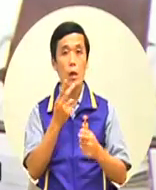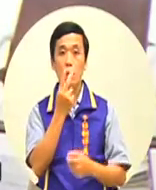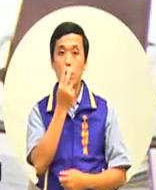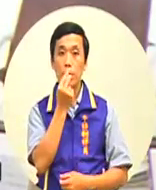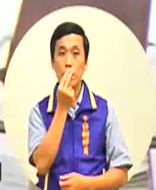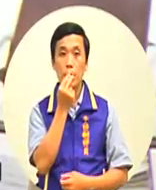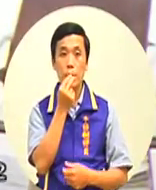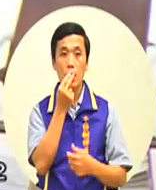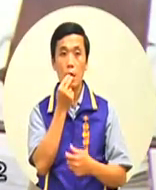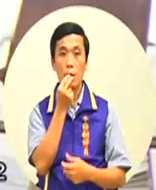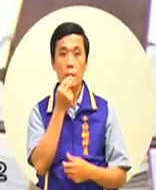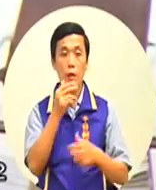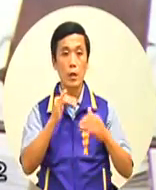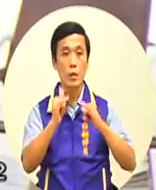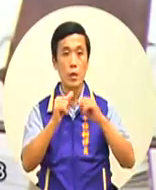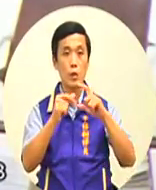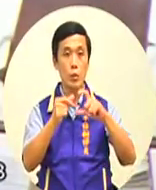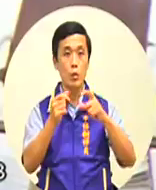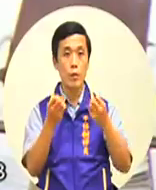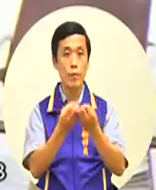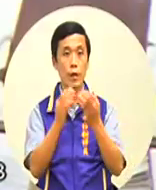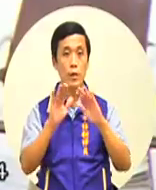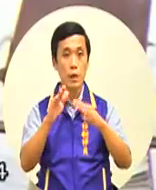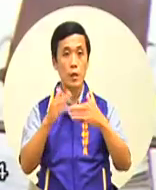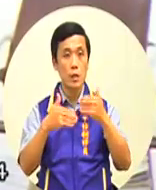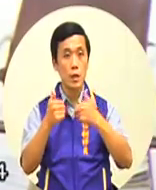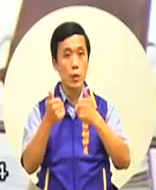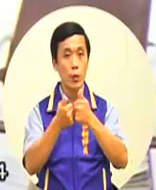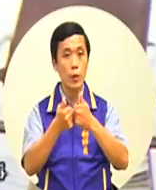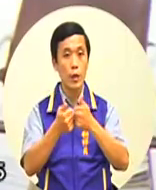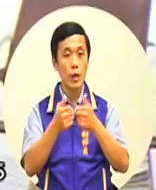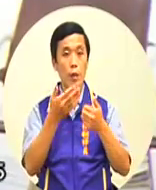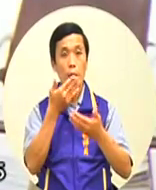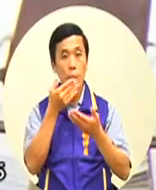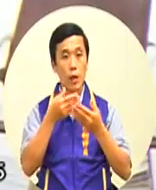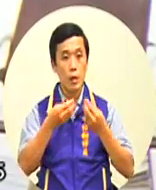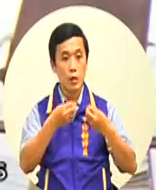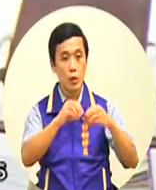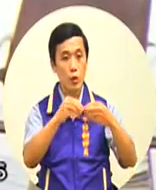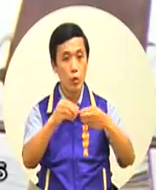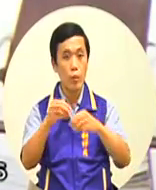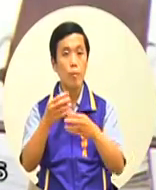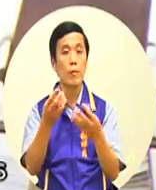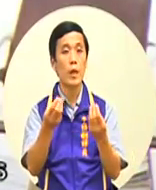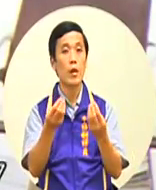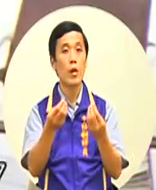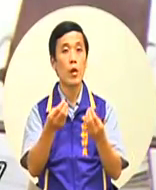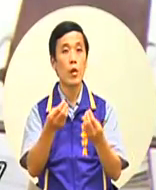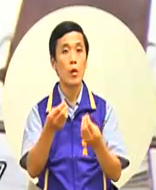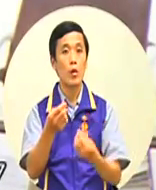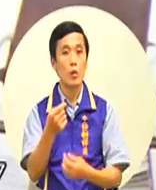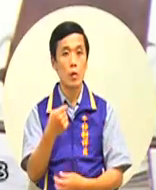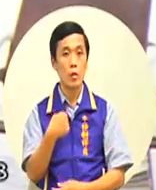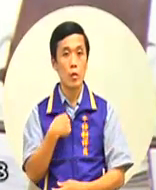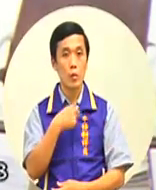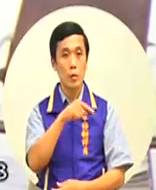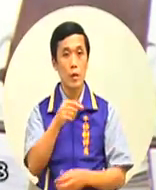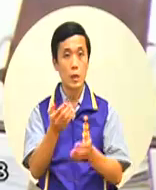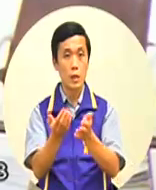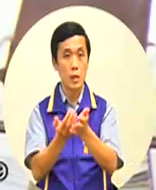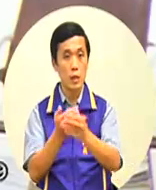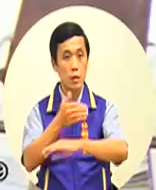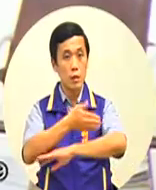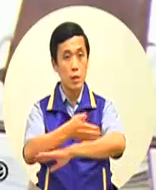礼拜天我们社区发展协会也没有去送餐哦，但是刚好我们就那个前镇国